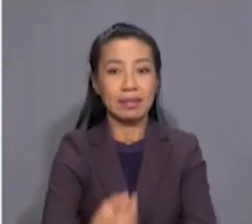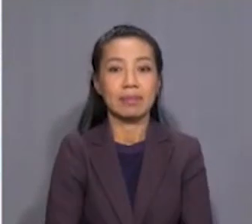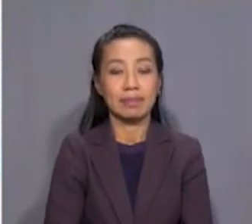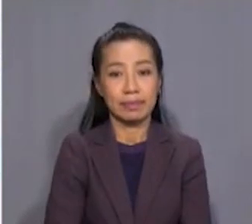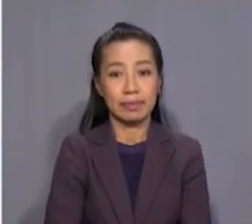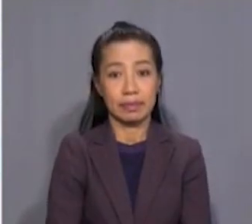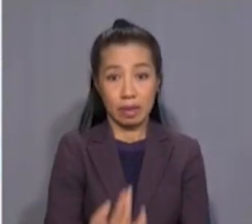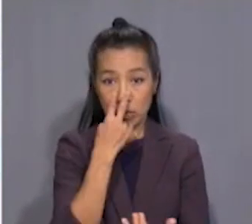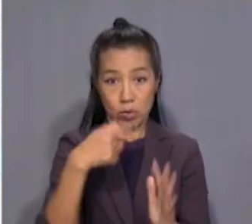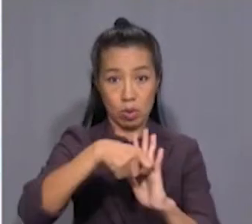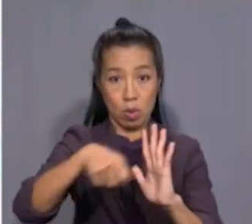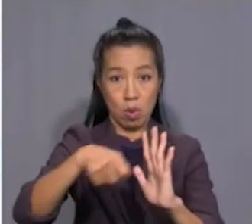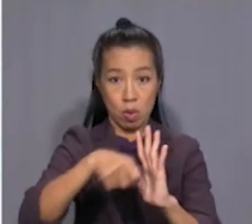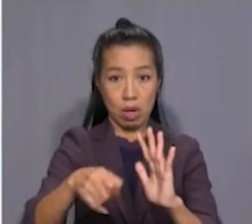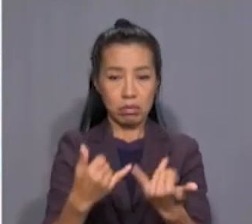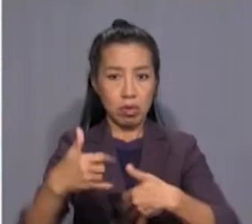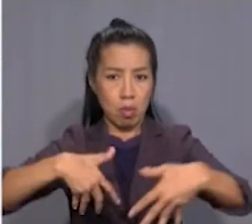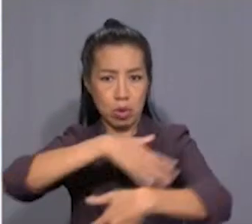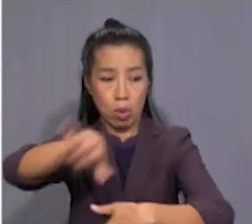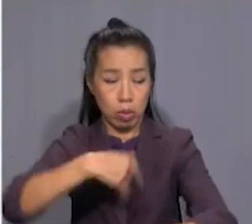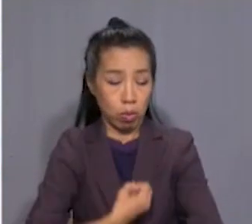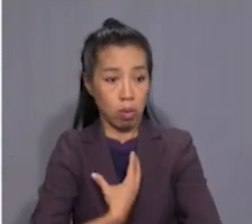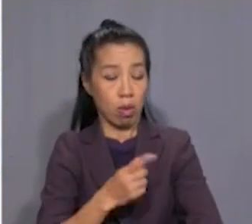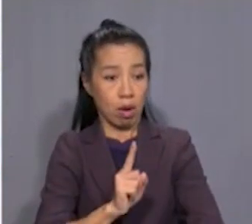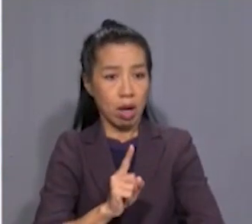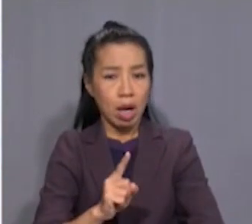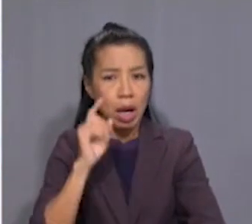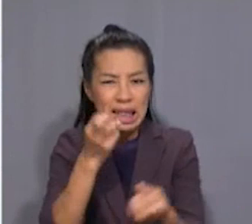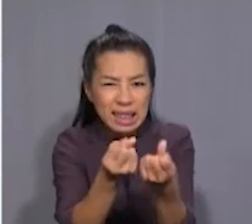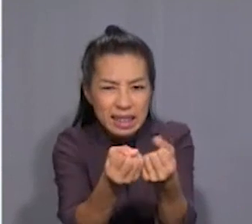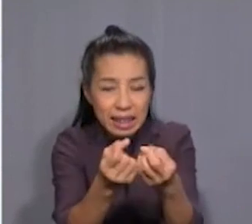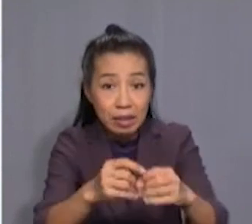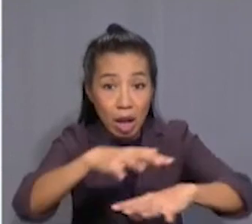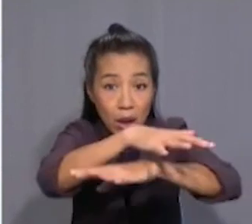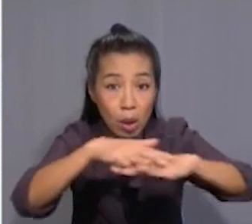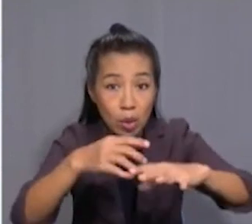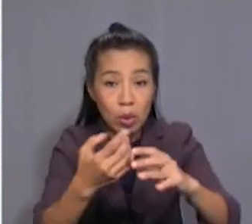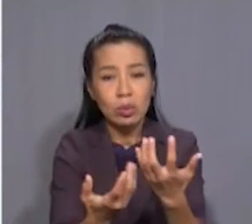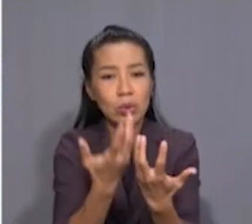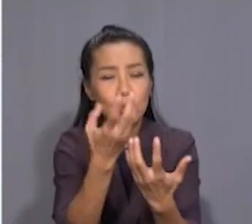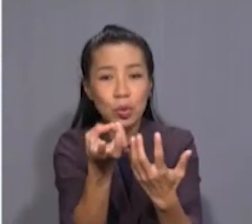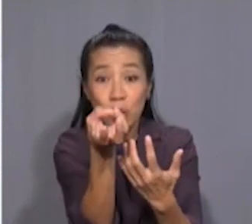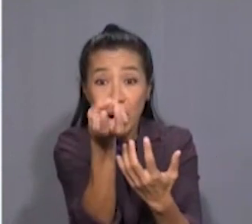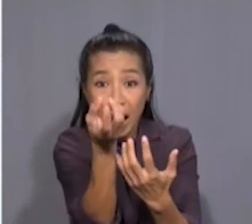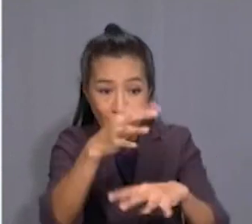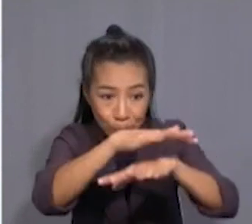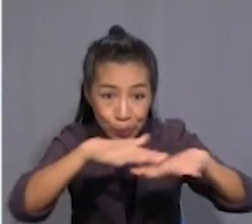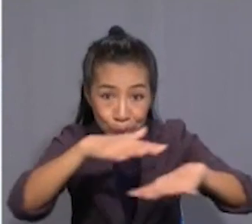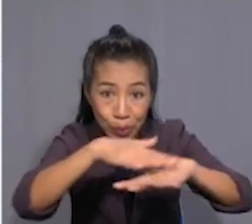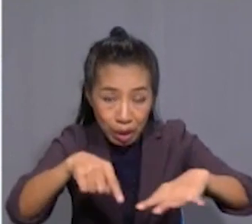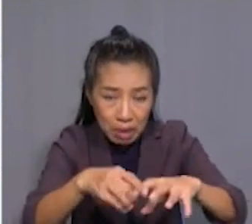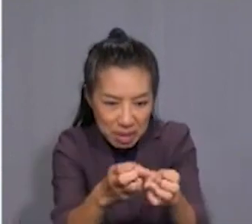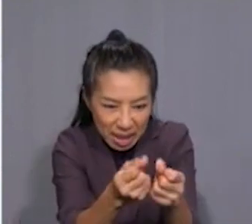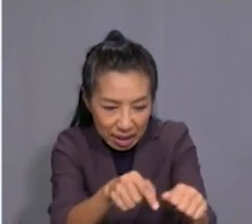ไปที่นครราชสีมานะครับตอนนี้โอ้โหชาวบ้านฮือฮากันมากนำโคลนที่พบกลางทุ่งนาเนี่ยมาพอกหน้าพอกตัวบางคนนำน้